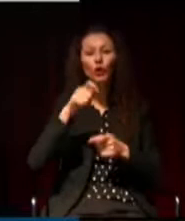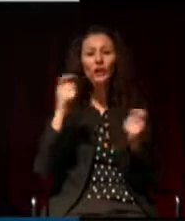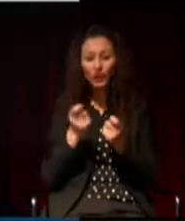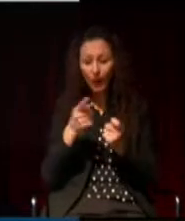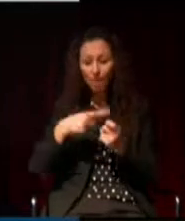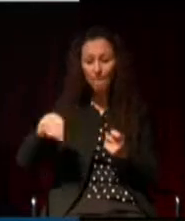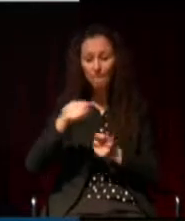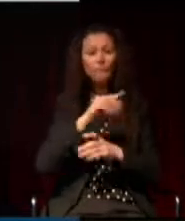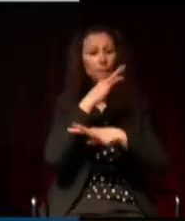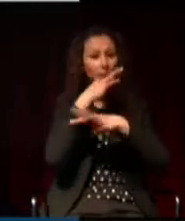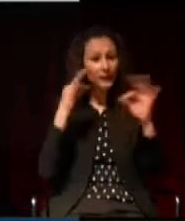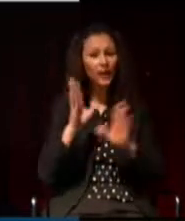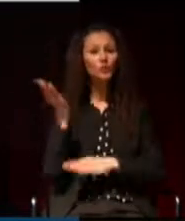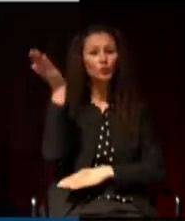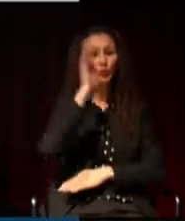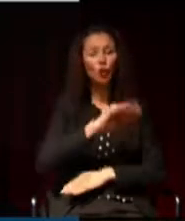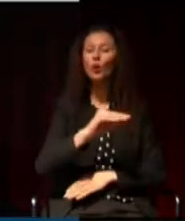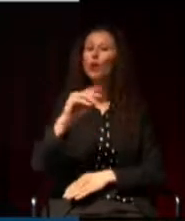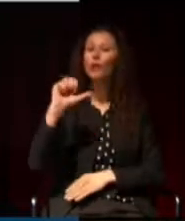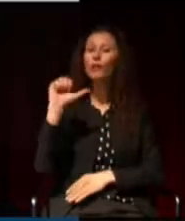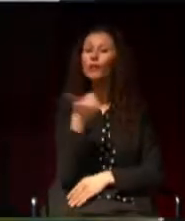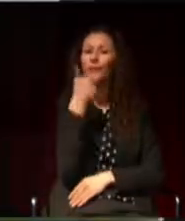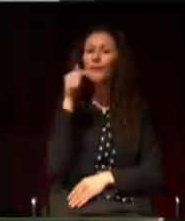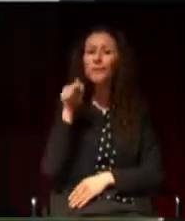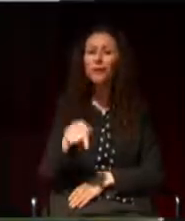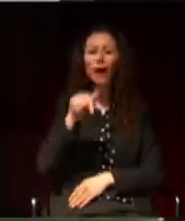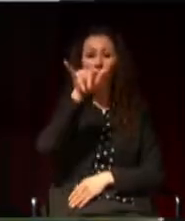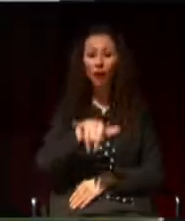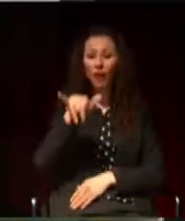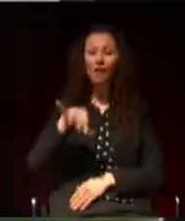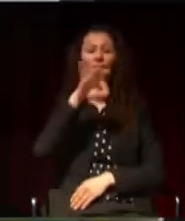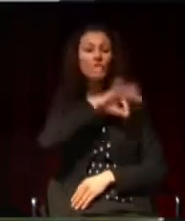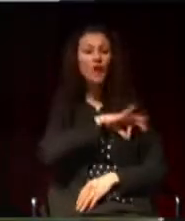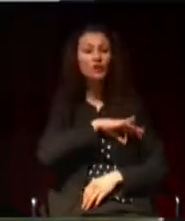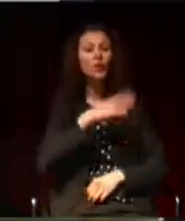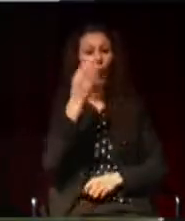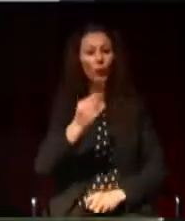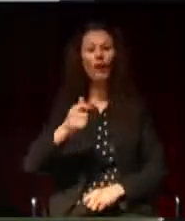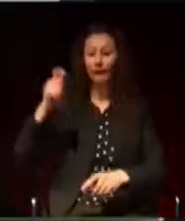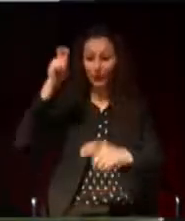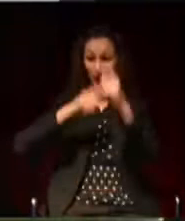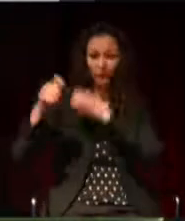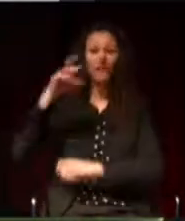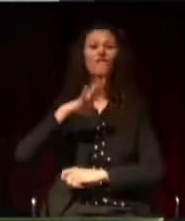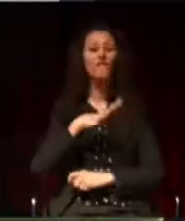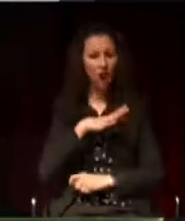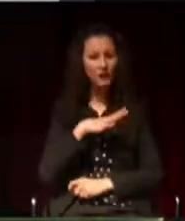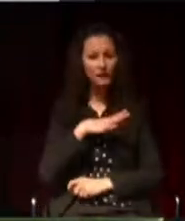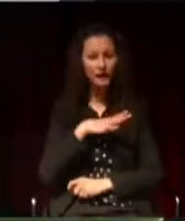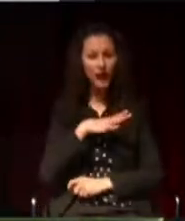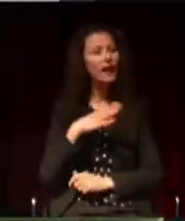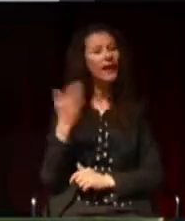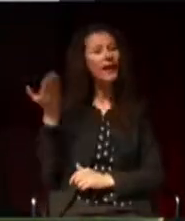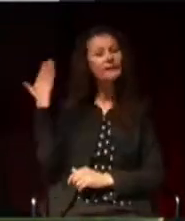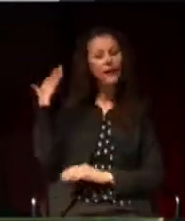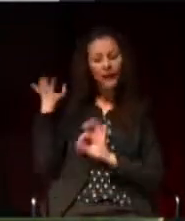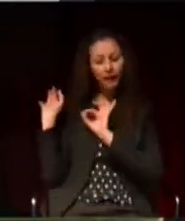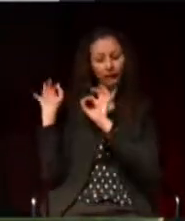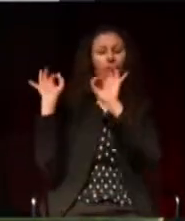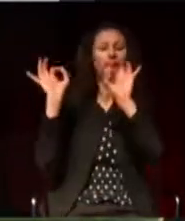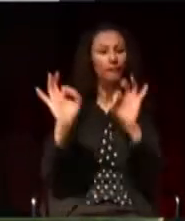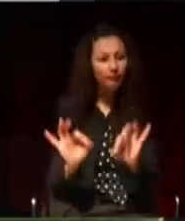bittikten sonra özellikle bu haklardan faydalanacak olan yapıların varsa ezelden